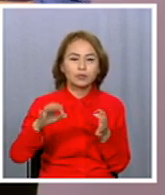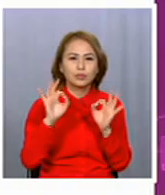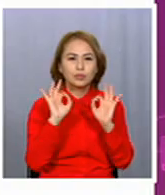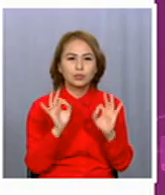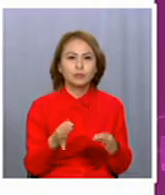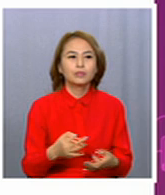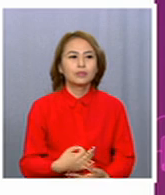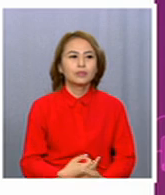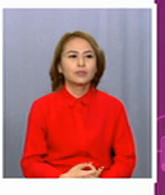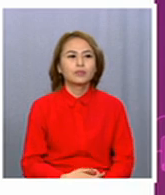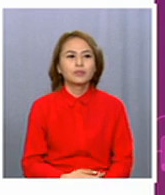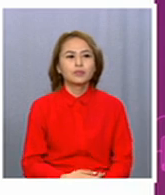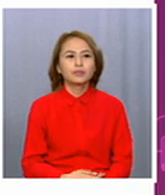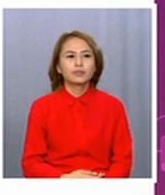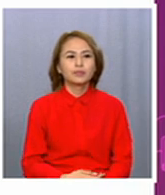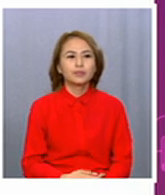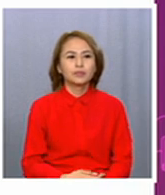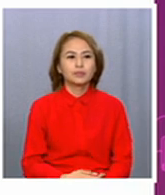ұстаңдар.